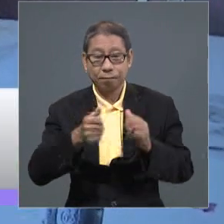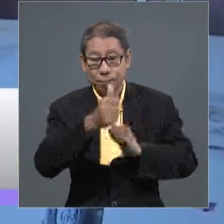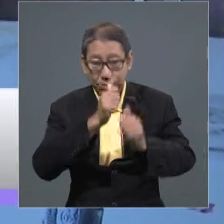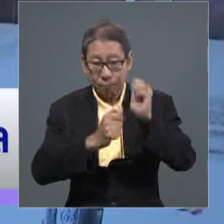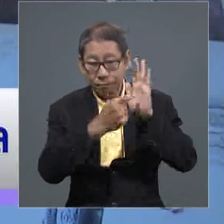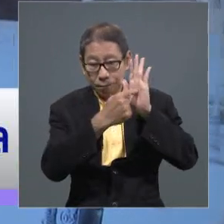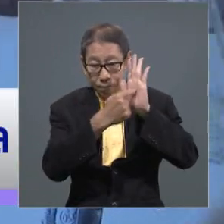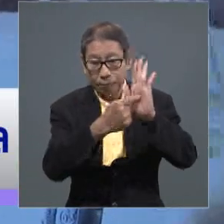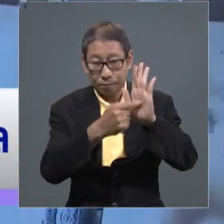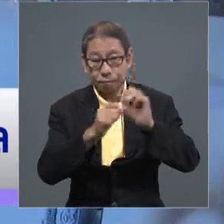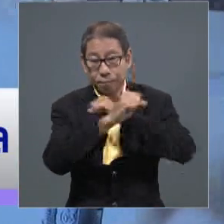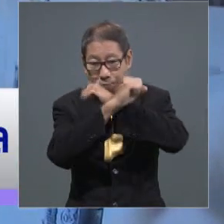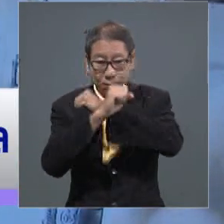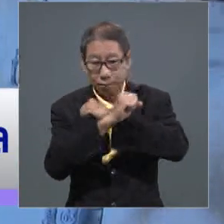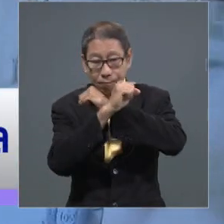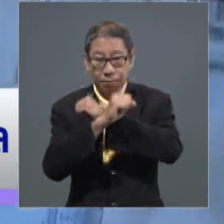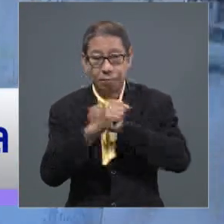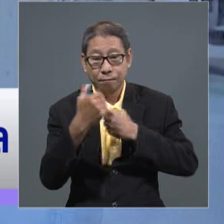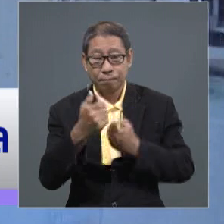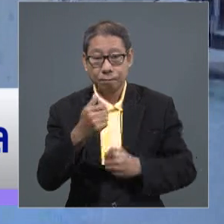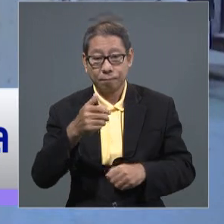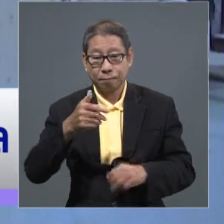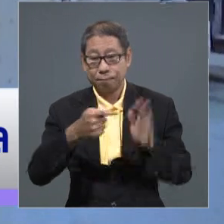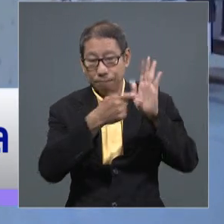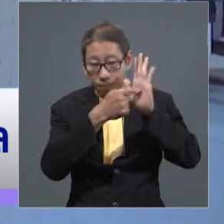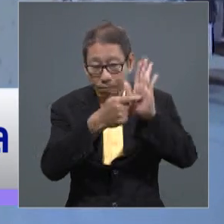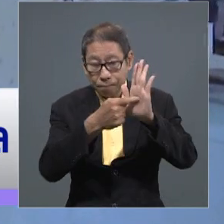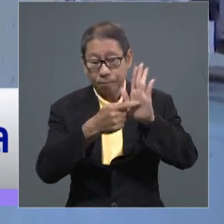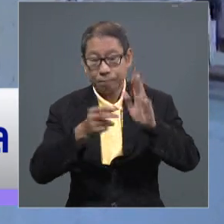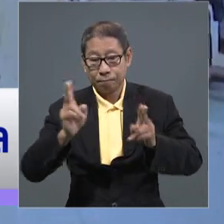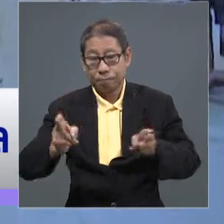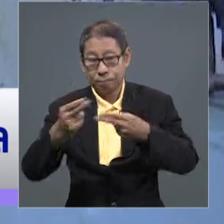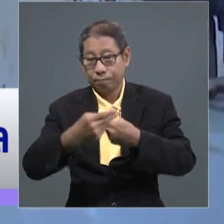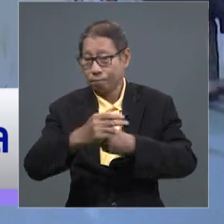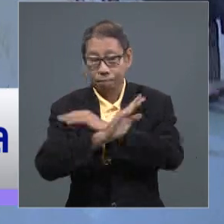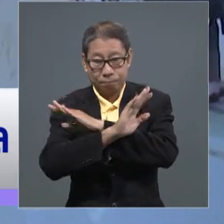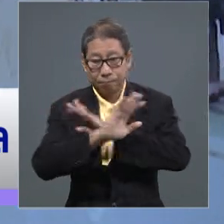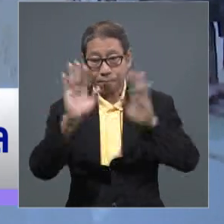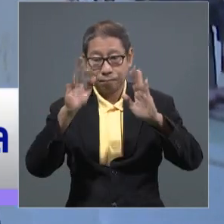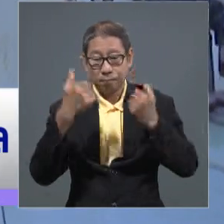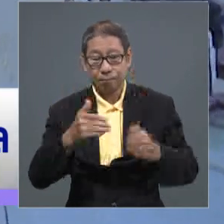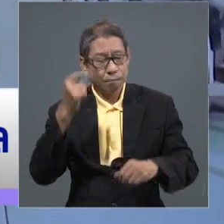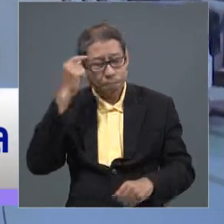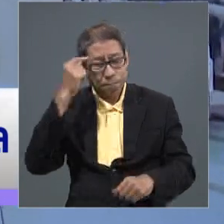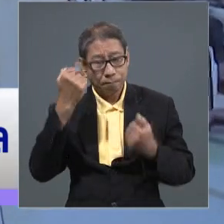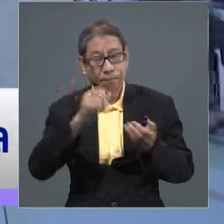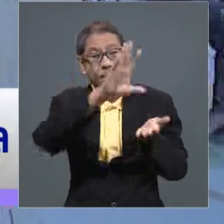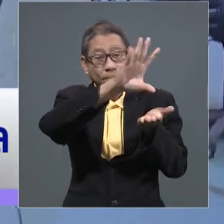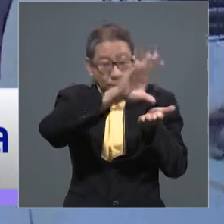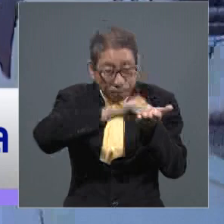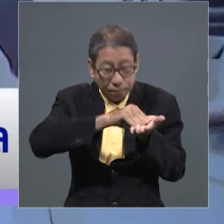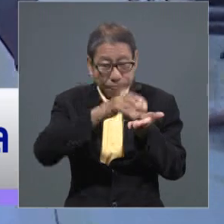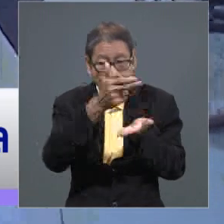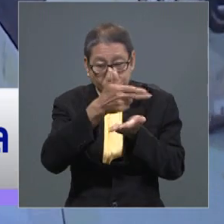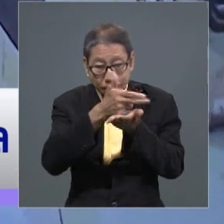ไรหรอกมันก็ต้องป้องกันกันสักนิดนึงแ ม้ จะมายิงโชว์ให้ดูเนี่ยนะห้องแถลงข่าวเราก็ไม่รู้ว่ากระสุนเนาะใช่ค่ะเ